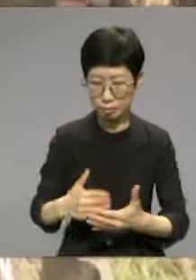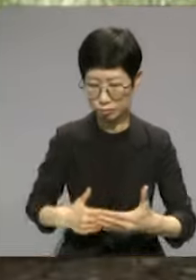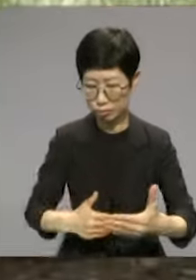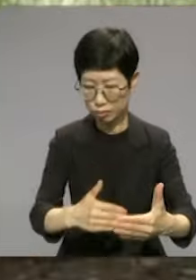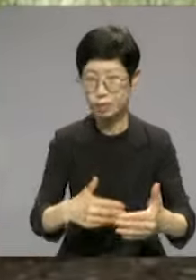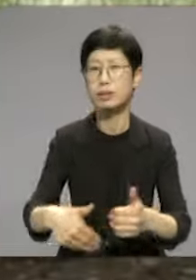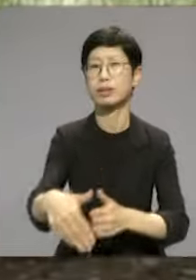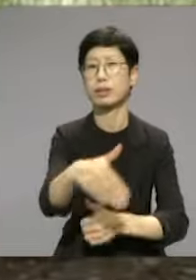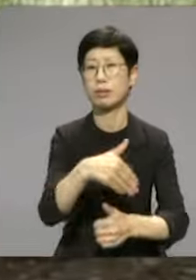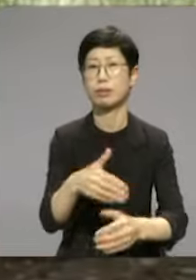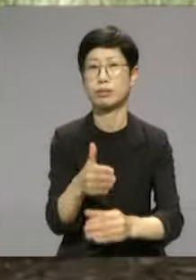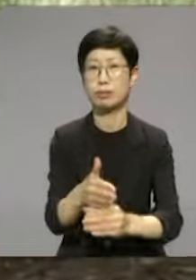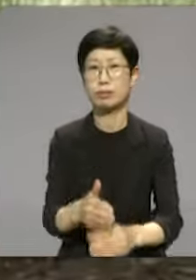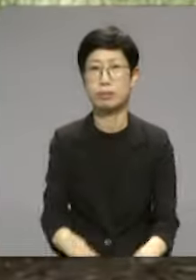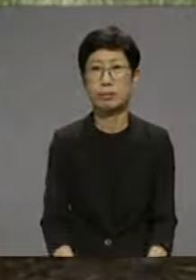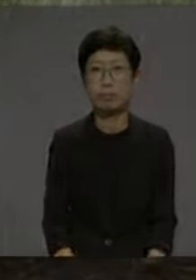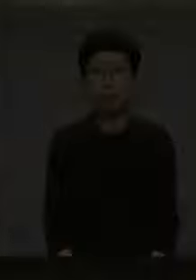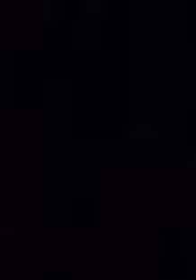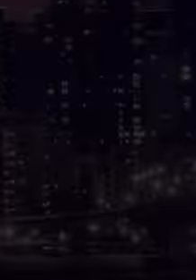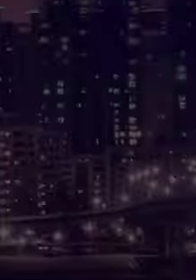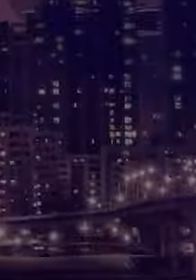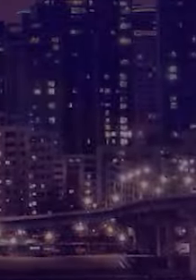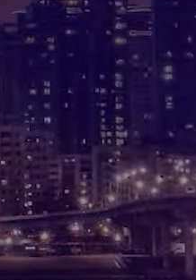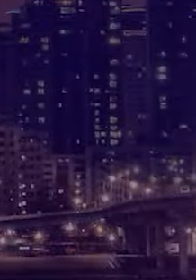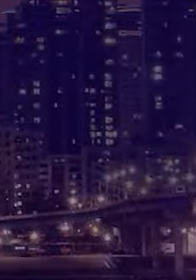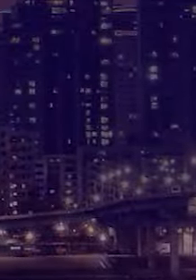징병제 논의가 확산하고 있습니다